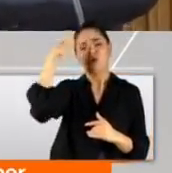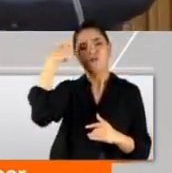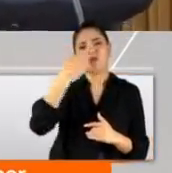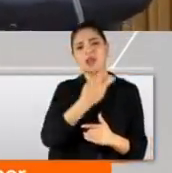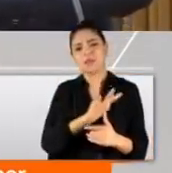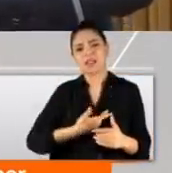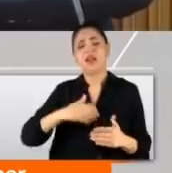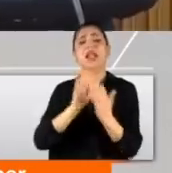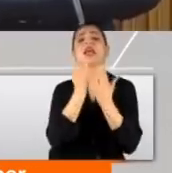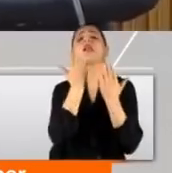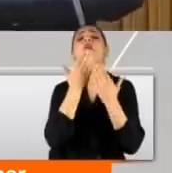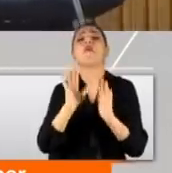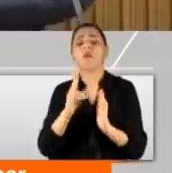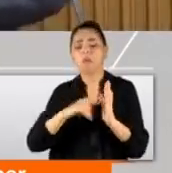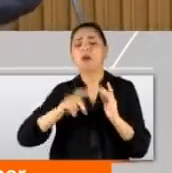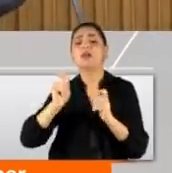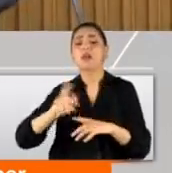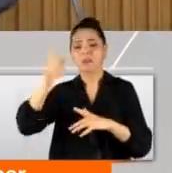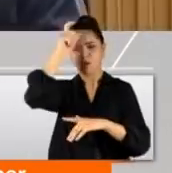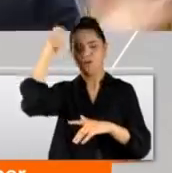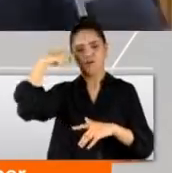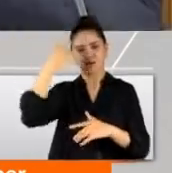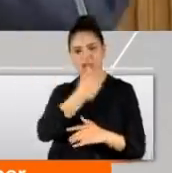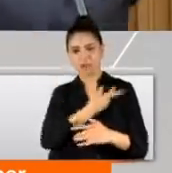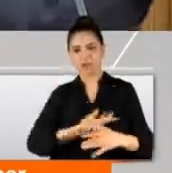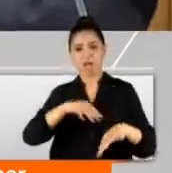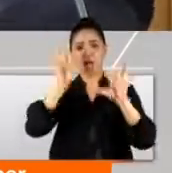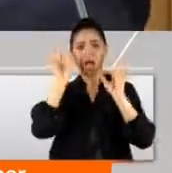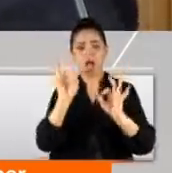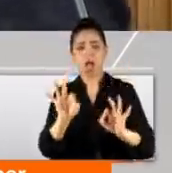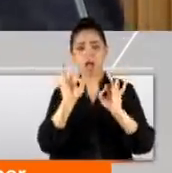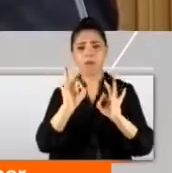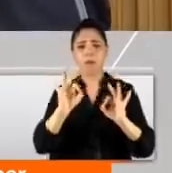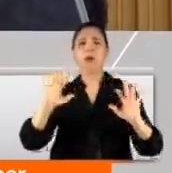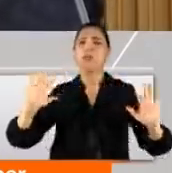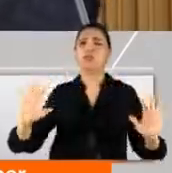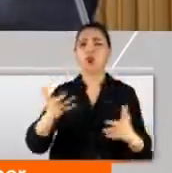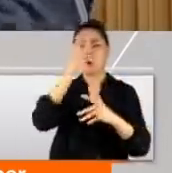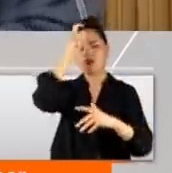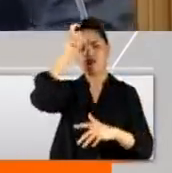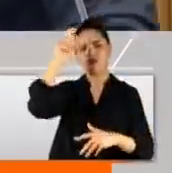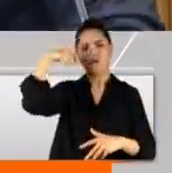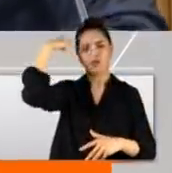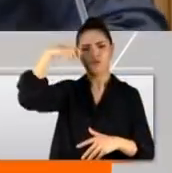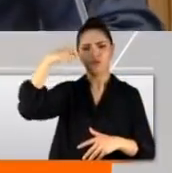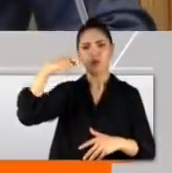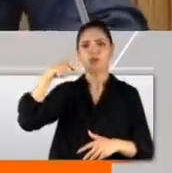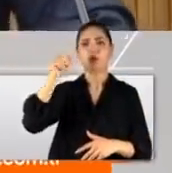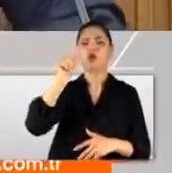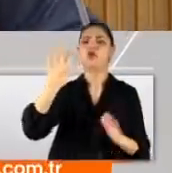Kitap okumaz ama Türk filmlerine çok meraklıdır. Hep o tuhaf Türk filmlerinin, tuhaf